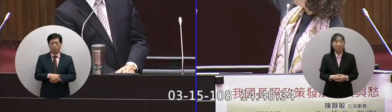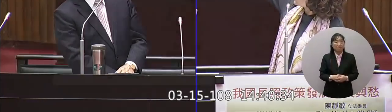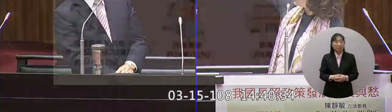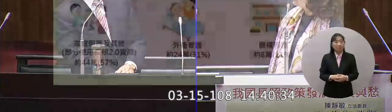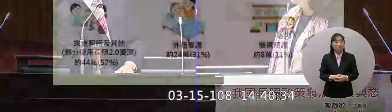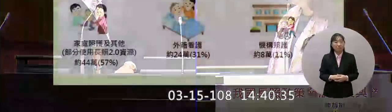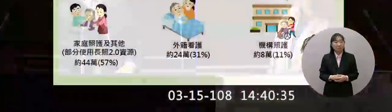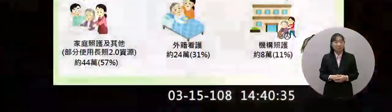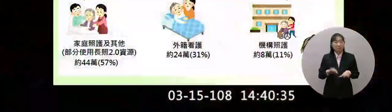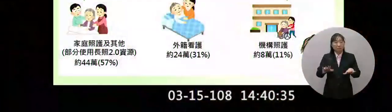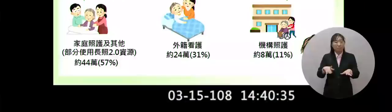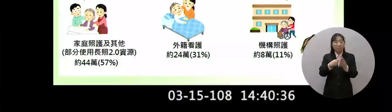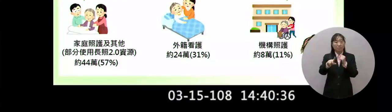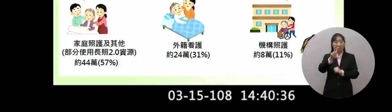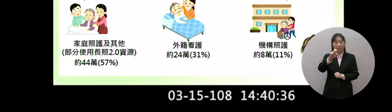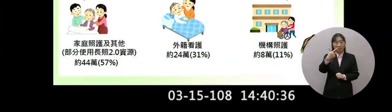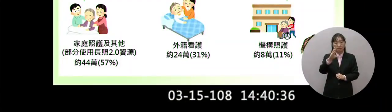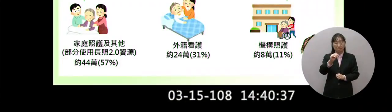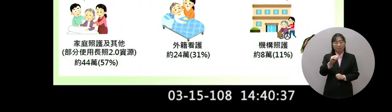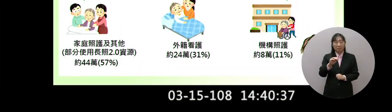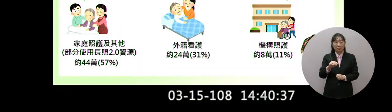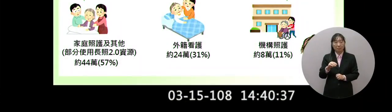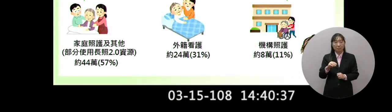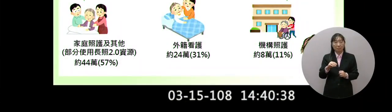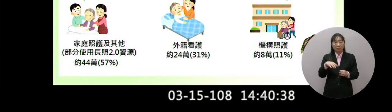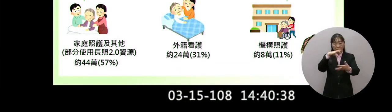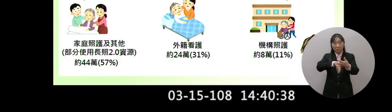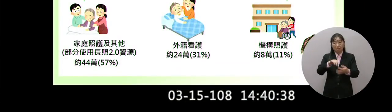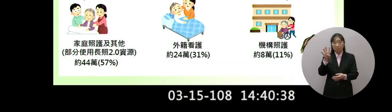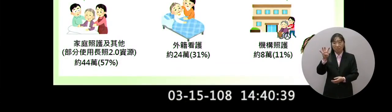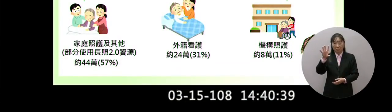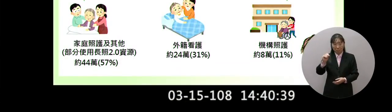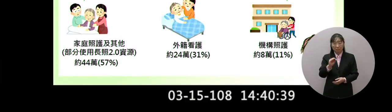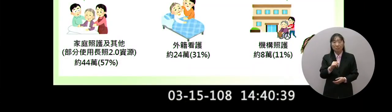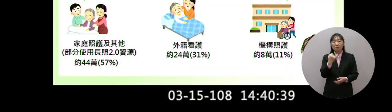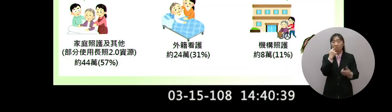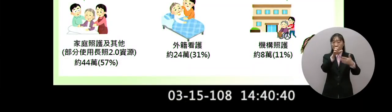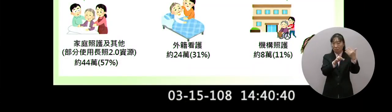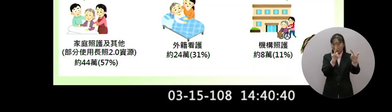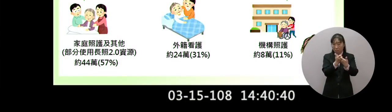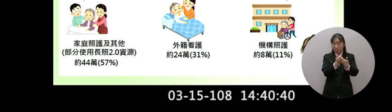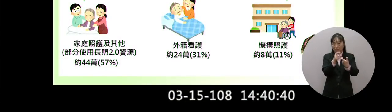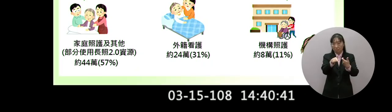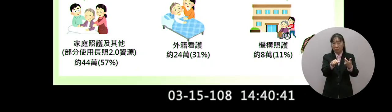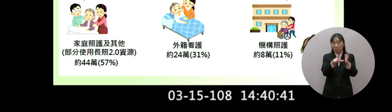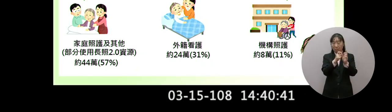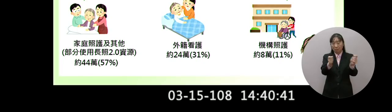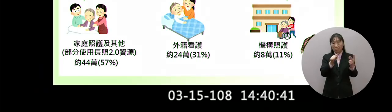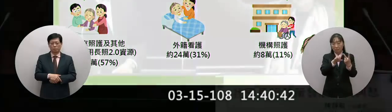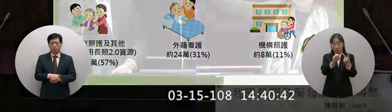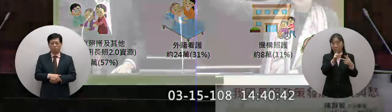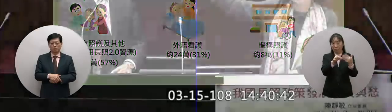前76万多人，44万是我们觉得可以使用长照二点零